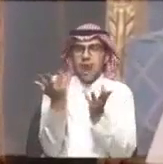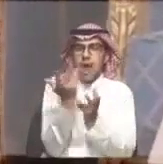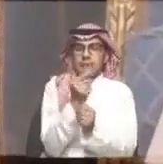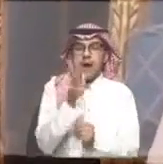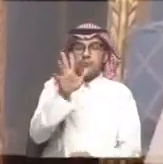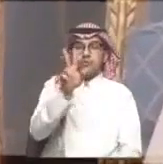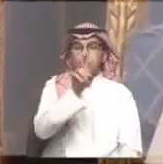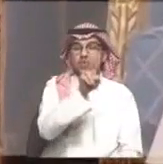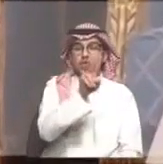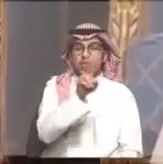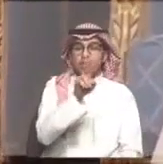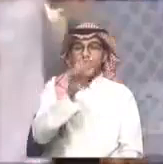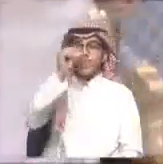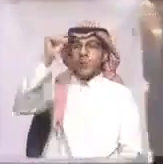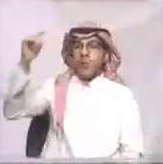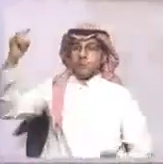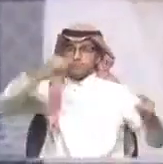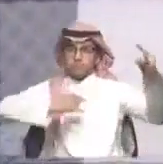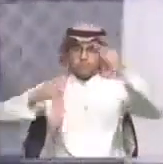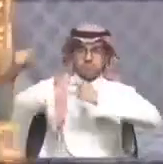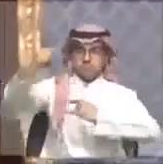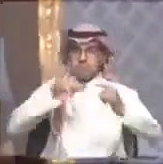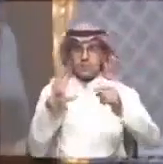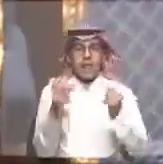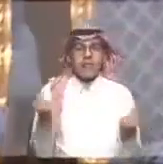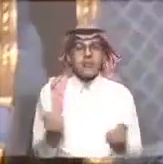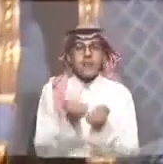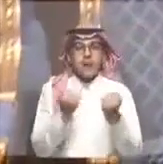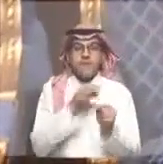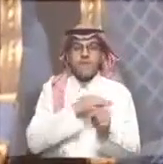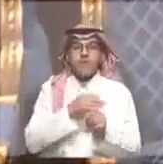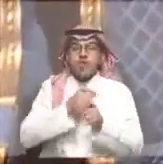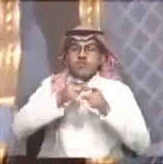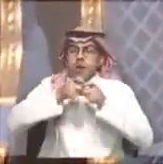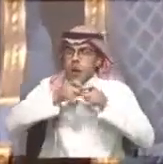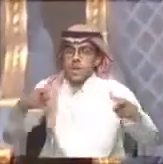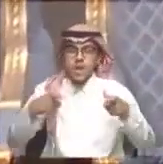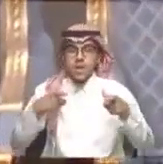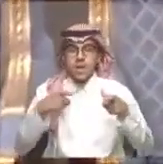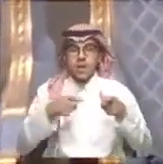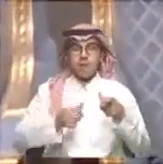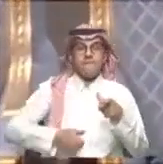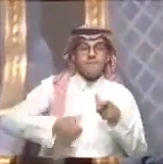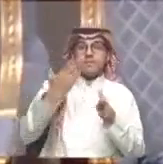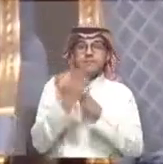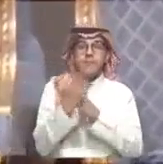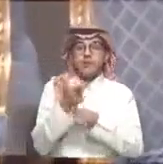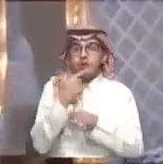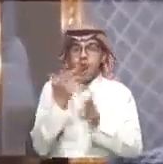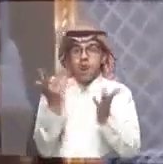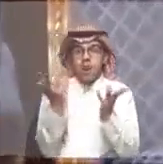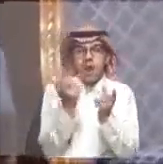دولة شقيقة وصديقة مشاركة في التمرين الذي يعد الأكبر من نوعه في المنطقة من حيث عدد